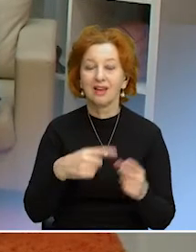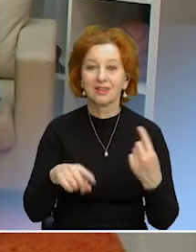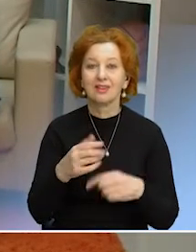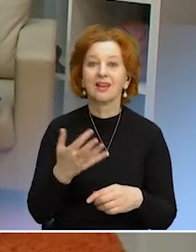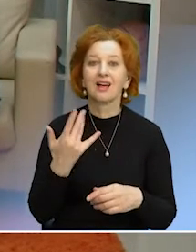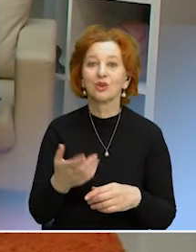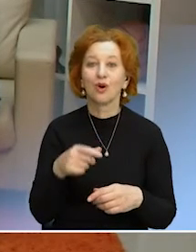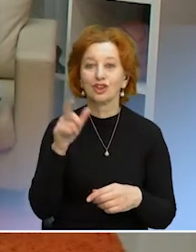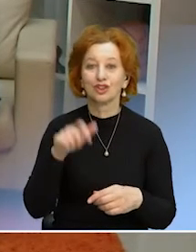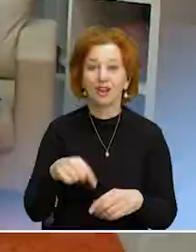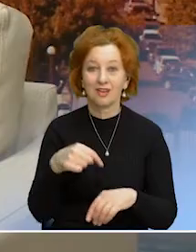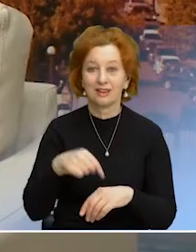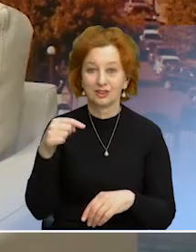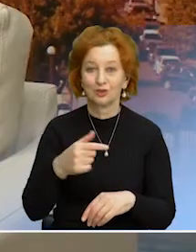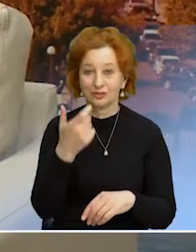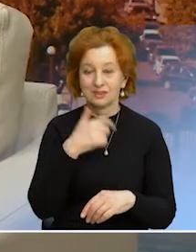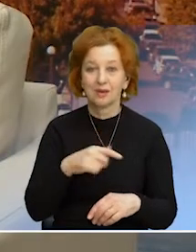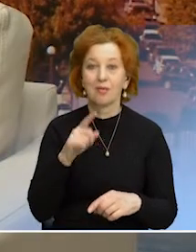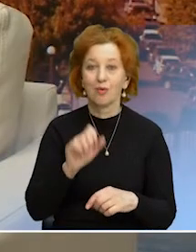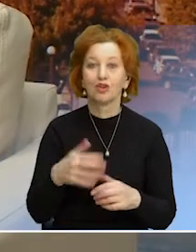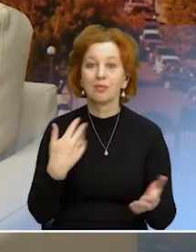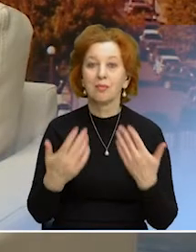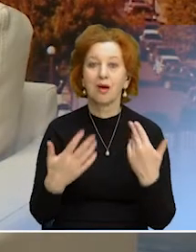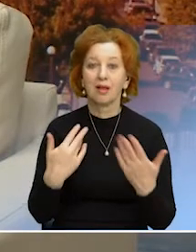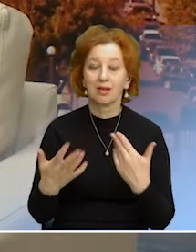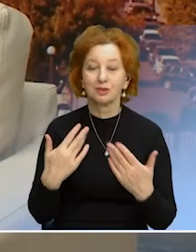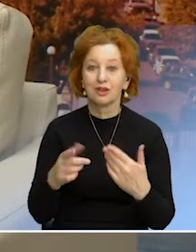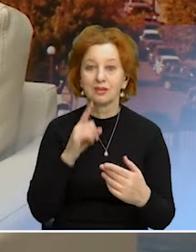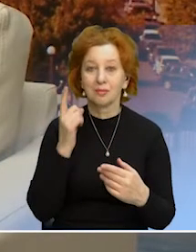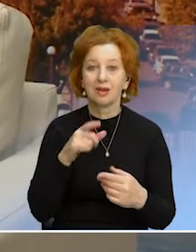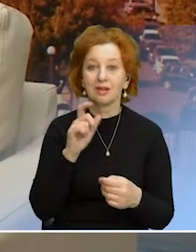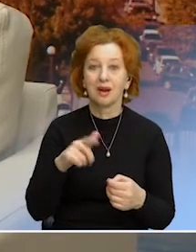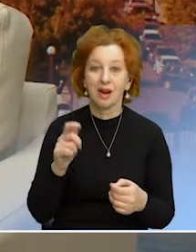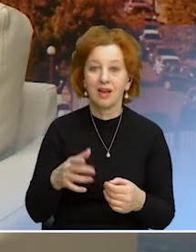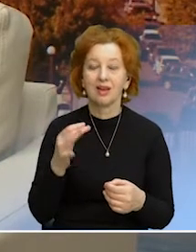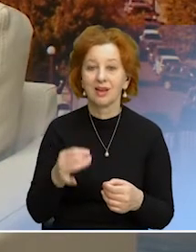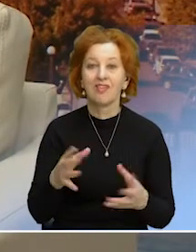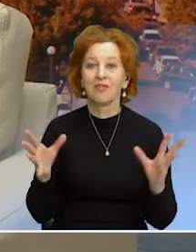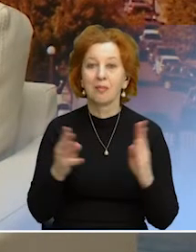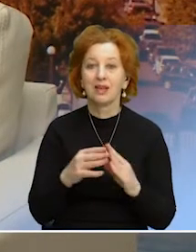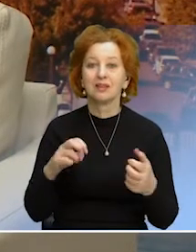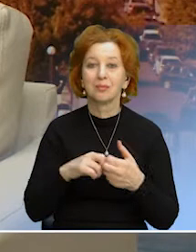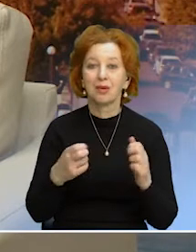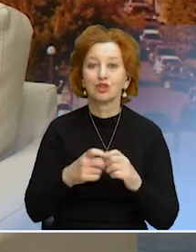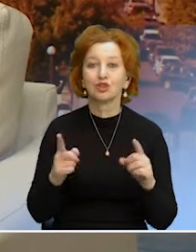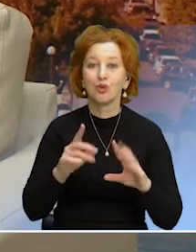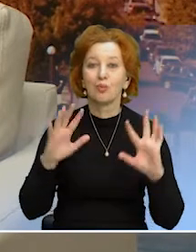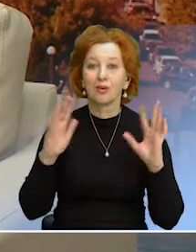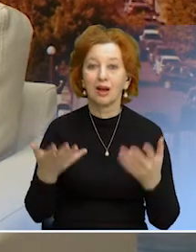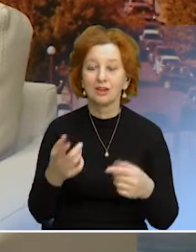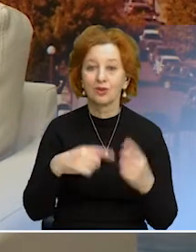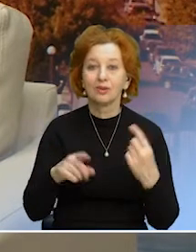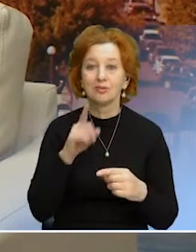насколько ты себя чувствуешь, настолько, насколько ты можешь с молодыми людьми общаться и понимать их, и жить их проблемами, насколько то, что